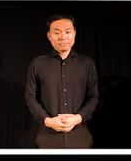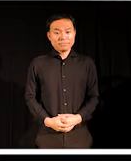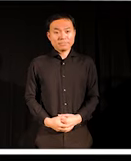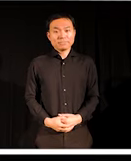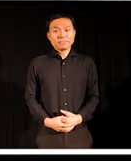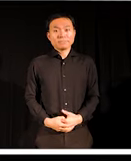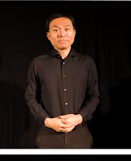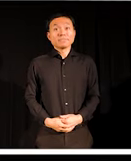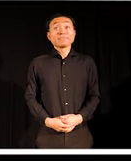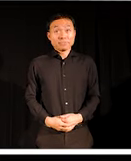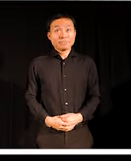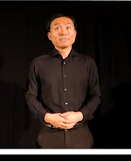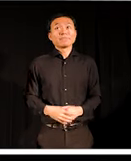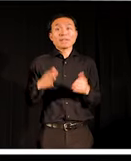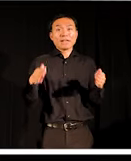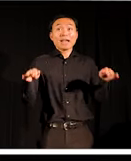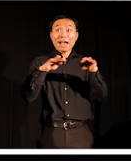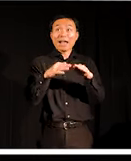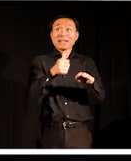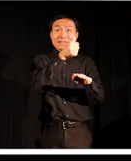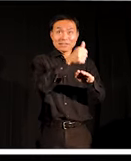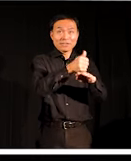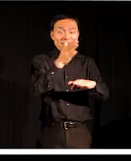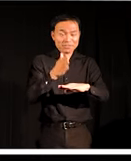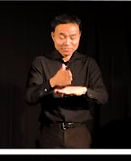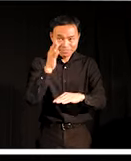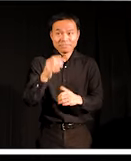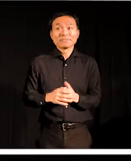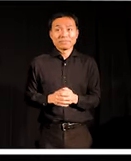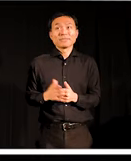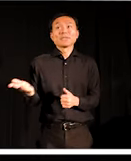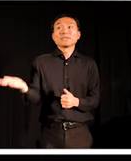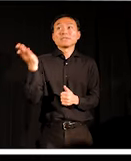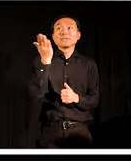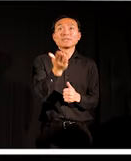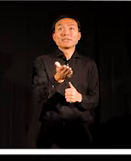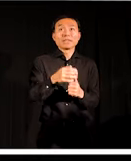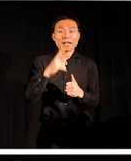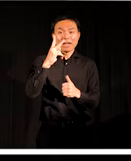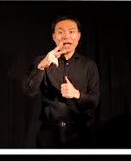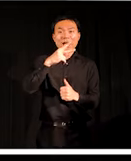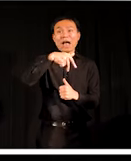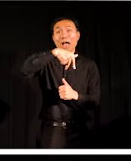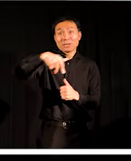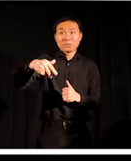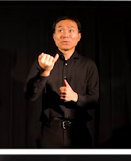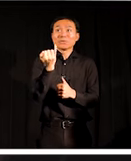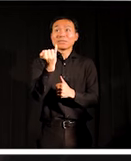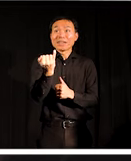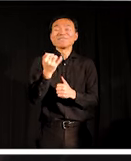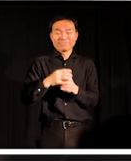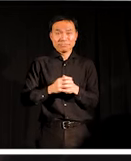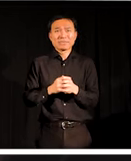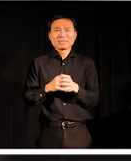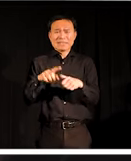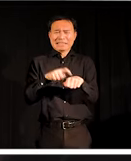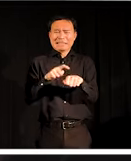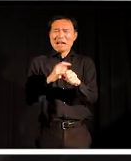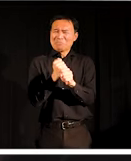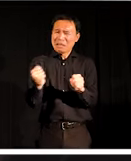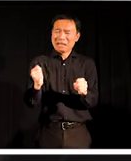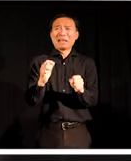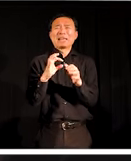た二館長ありがとうございましたそれでは続いて高津まり子さんと参りたいと思いますけれどももう時間限られ